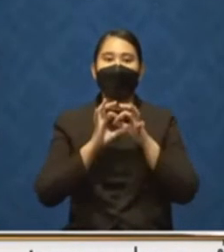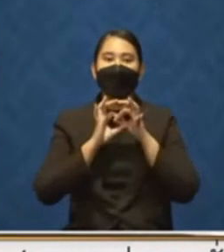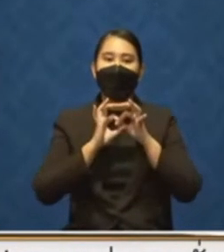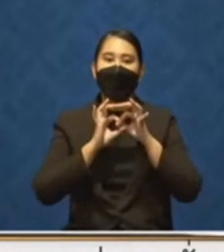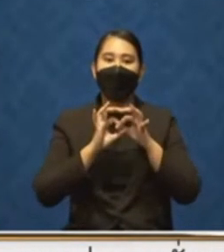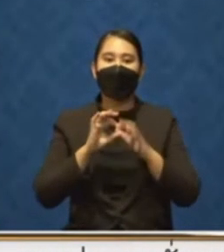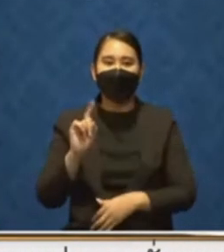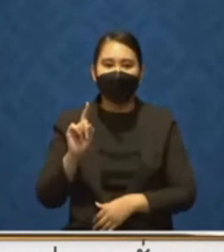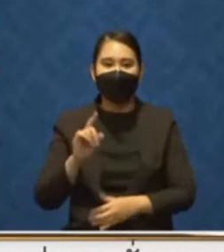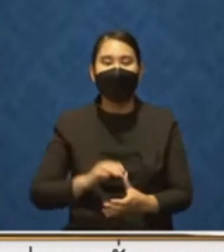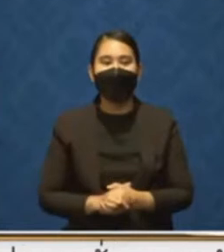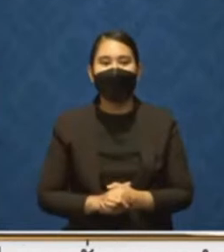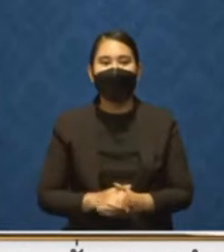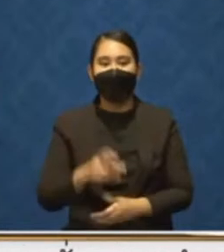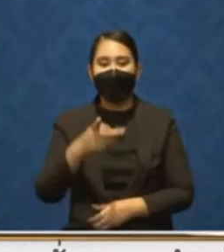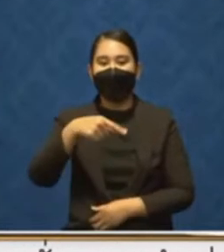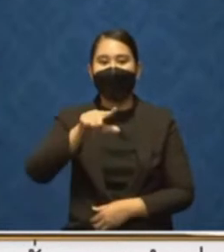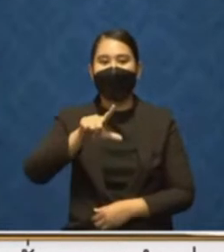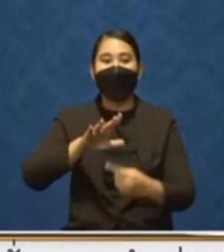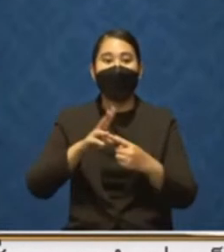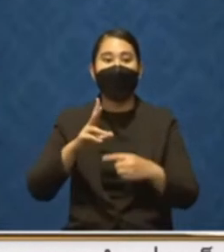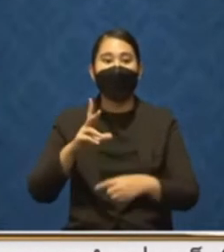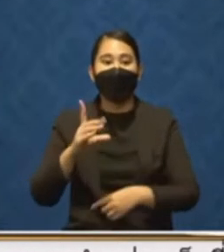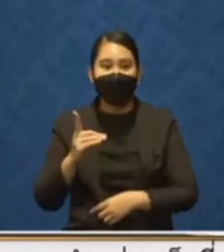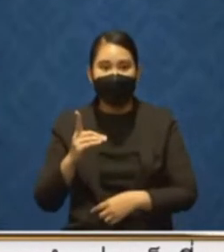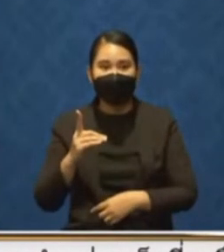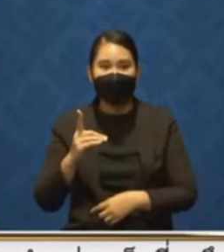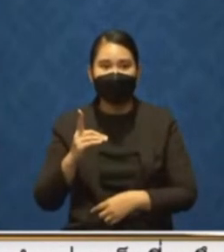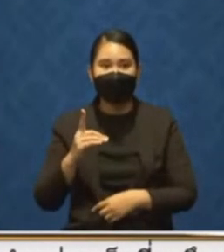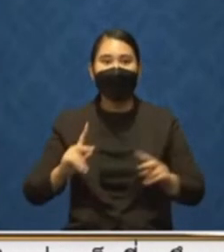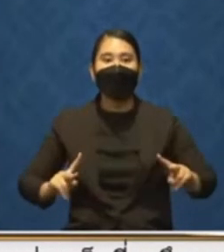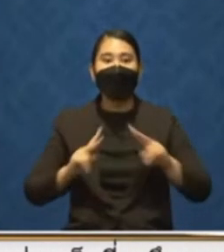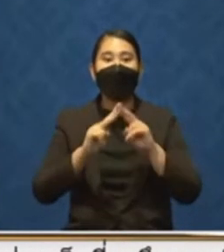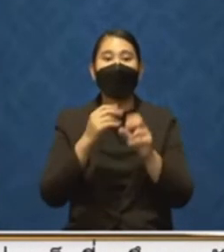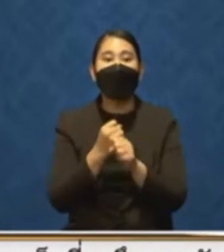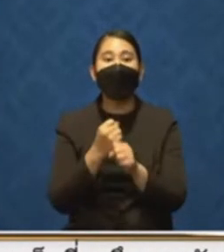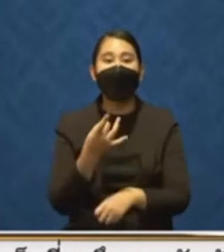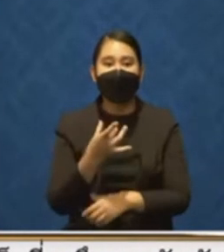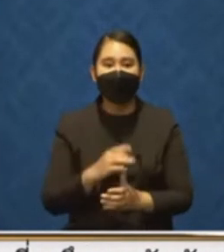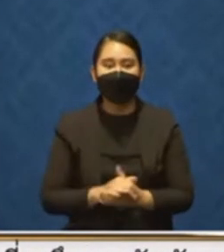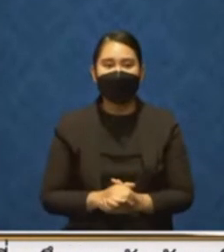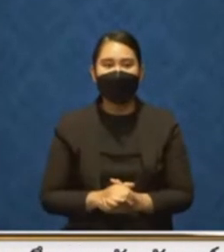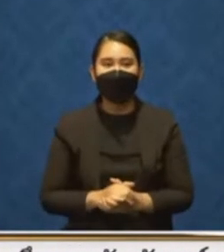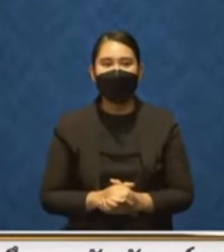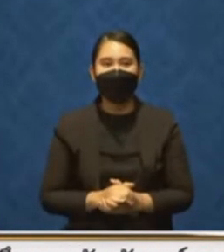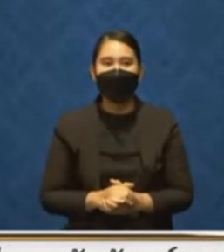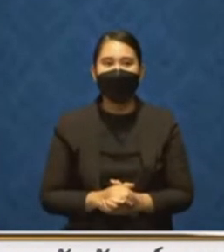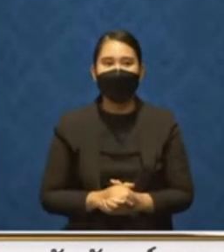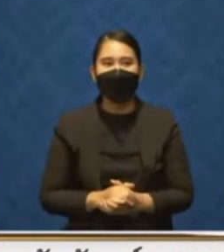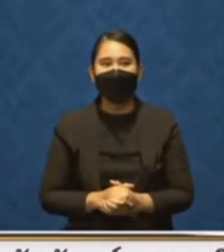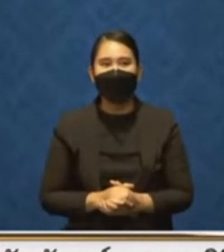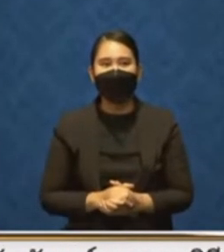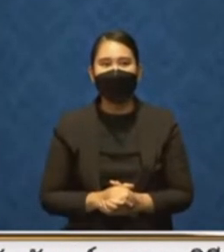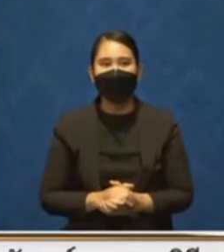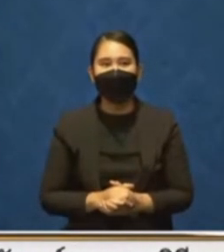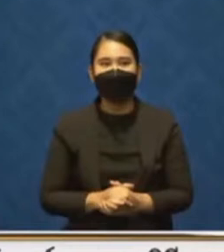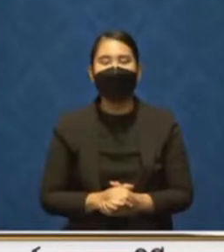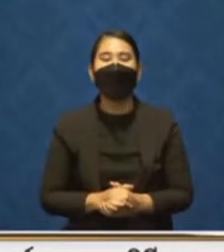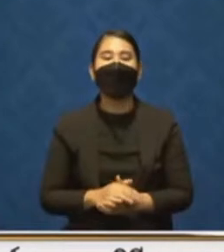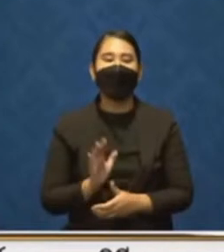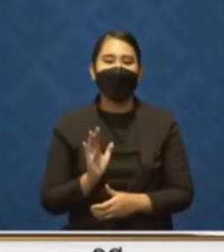ปลัดจตุพรบุรุษพัฒน์ปลัดตุ๋มตุ๋มทำอะไรครับอ่ะ